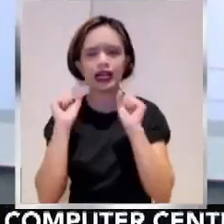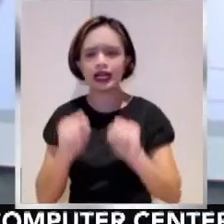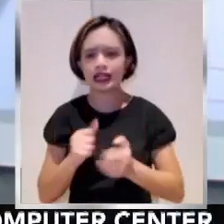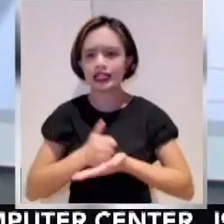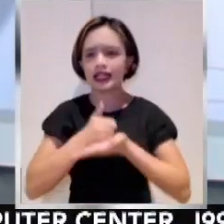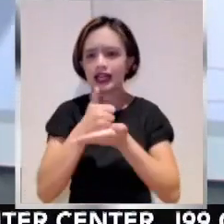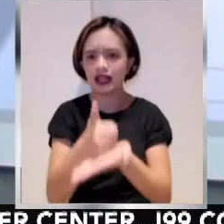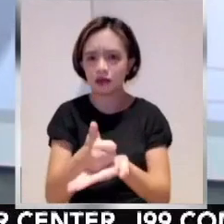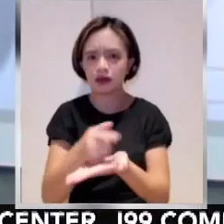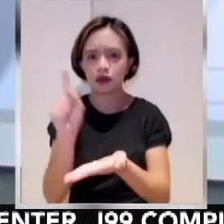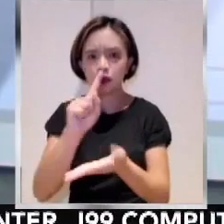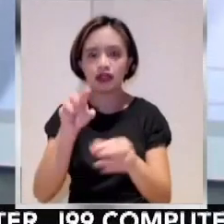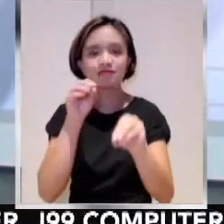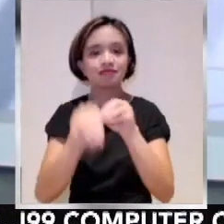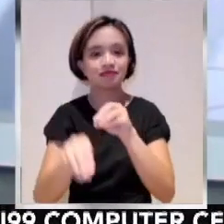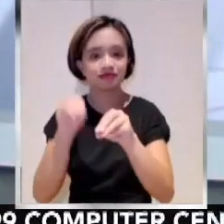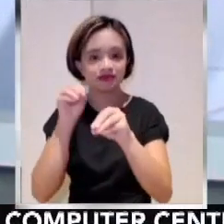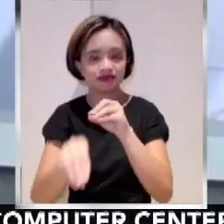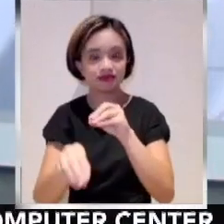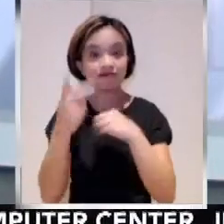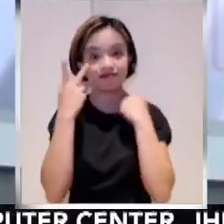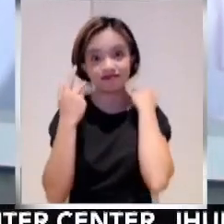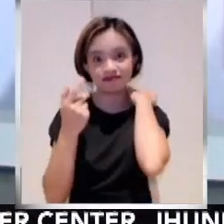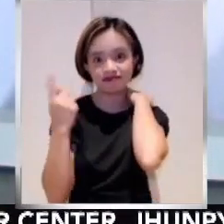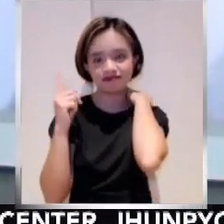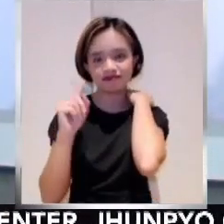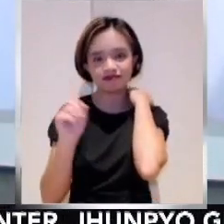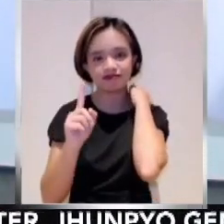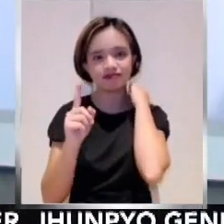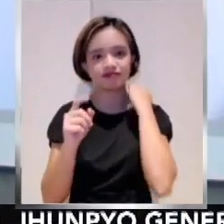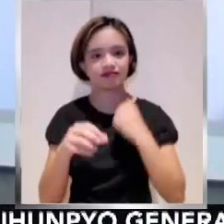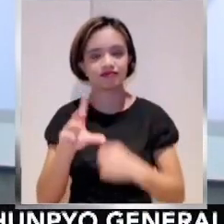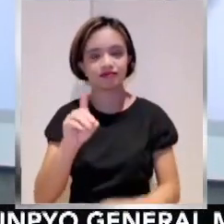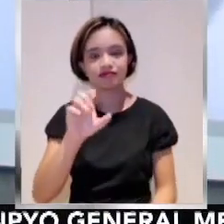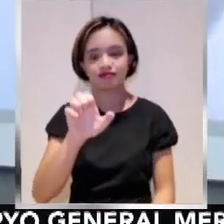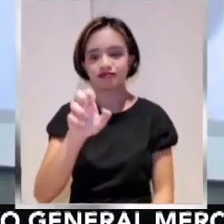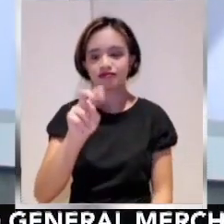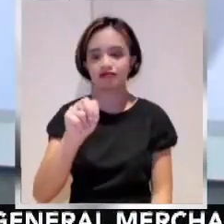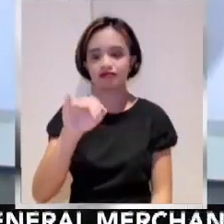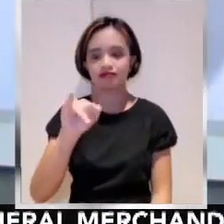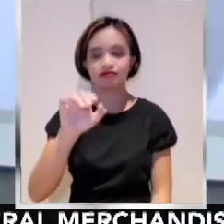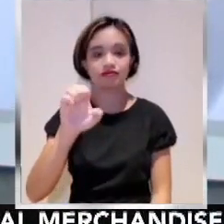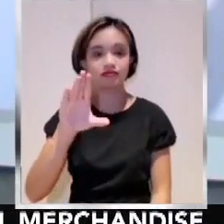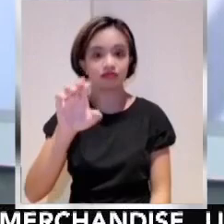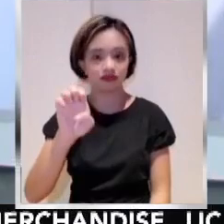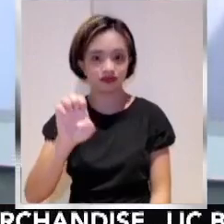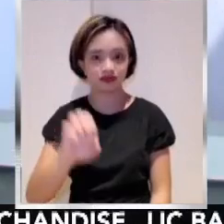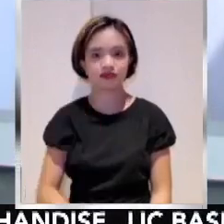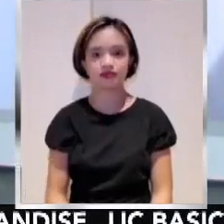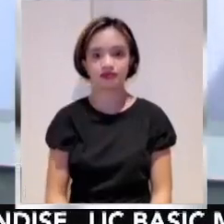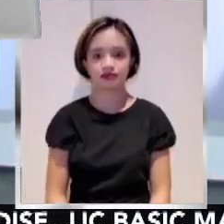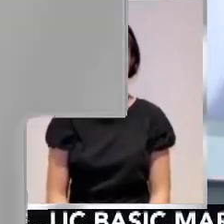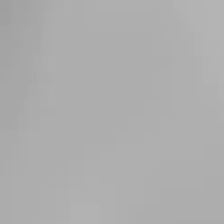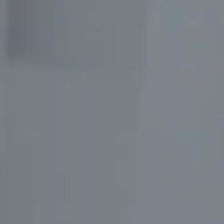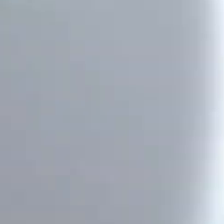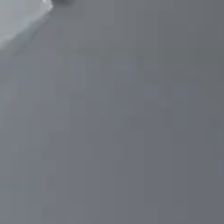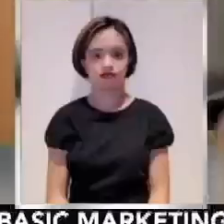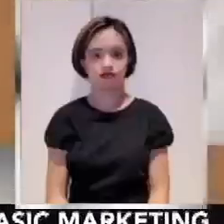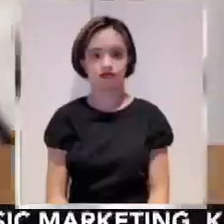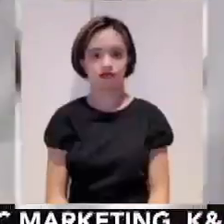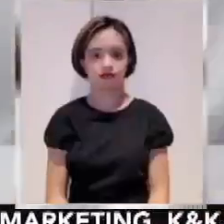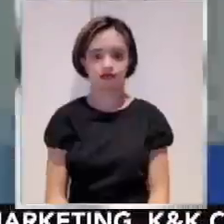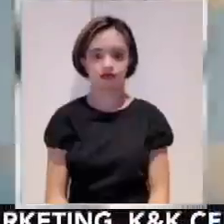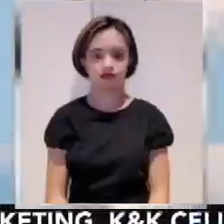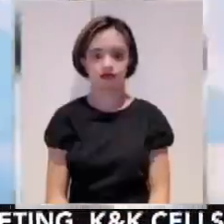ng pagtatanim. Silipin natin yan sa pagtutok ni Denise Abante ng GMA Regional TV Balitang Southern Tagalog.